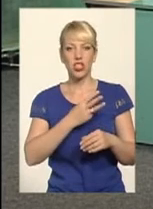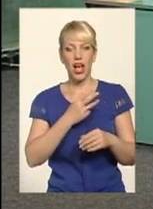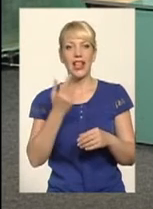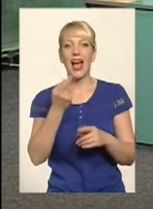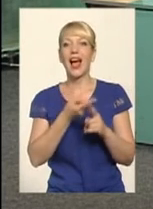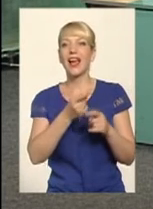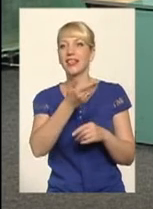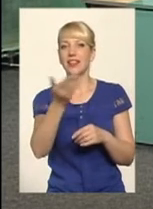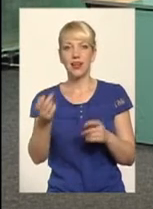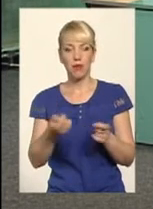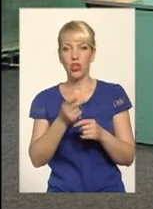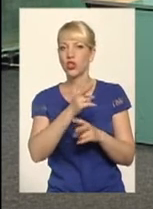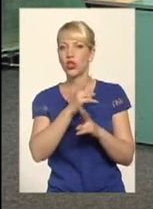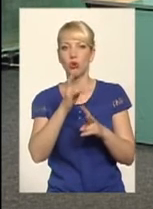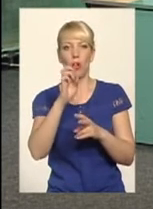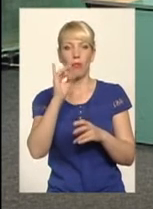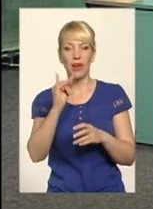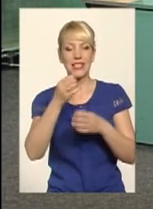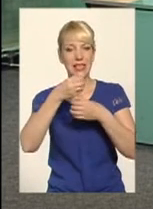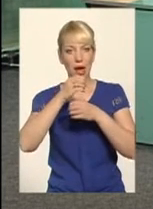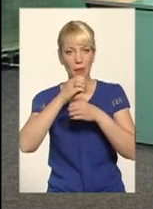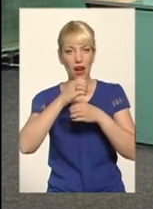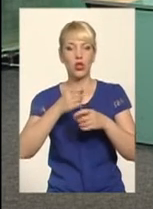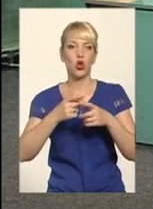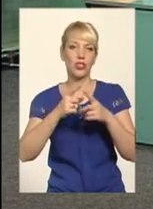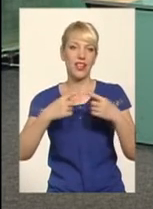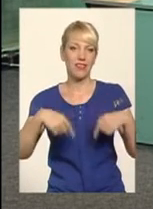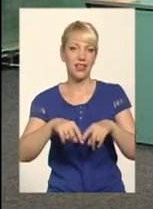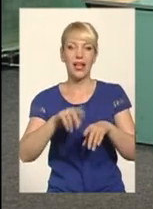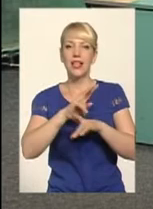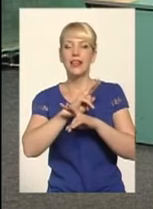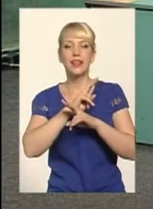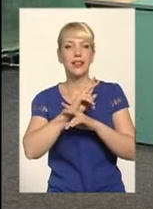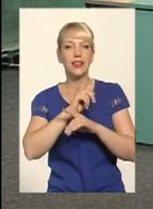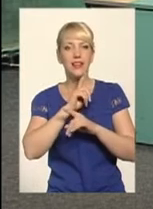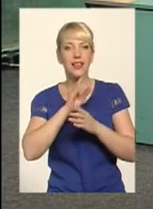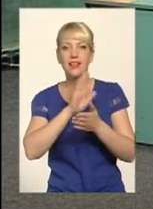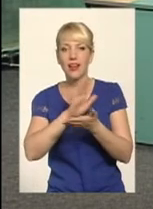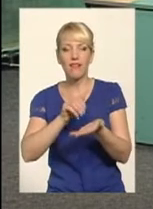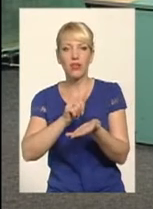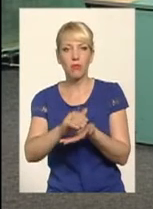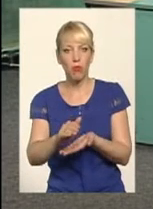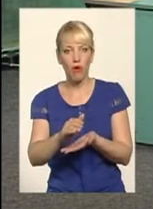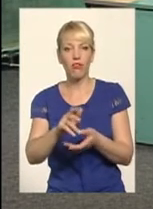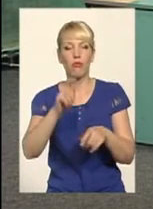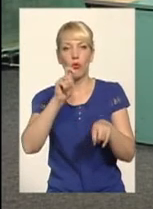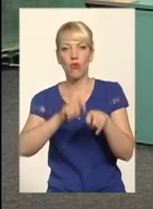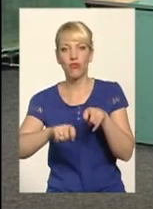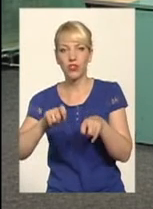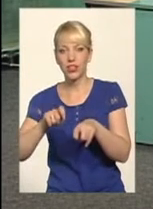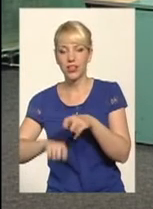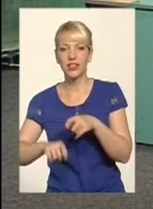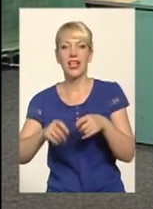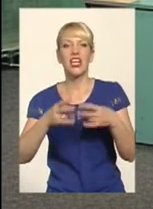бажаючих, то ніхто з лабораторних відділень не відмовив провести йому обстеження умов праці. І шкідливих факторів, і шкідливих умов праці.